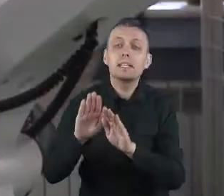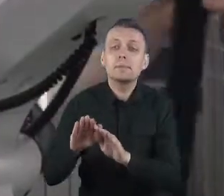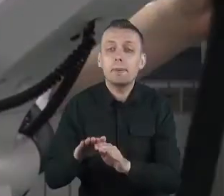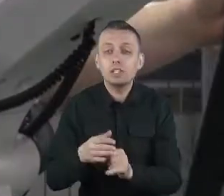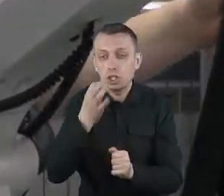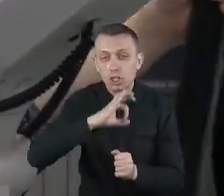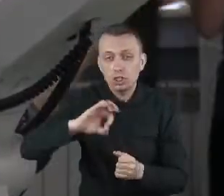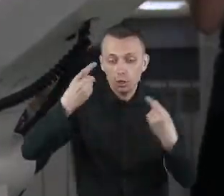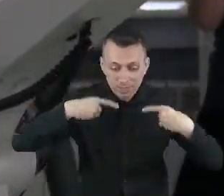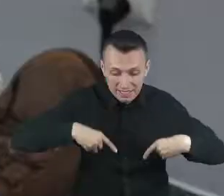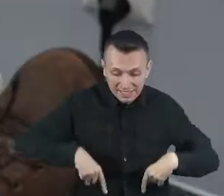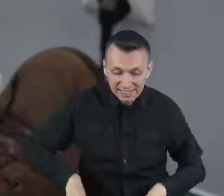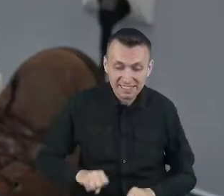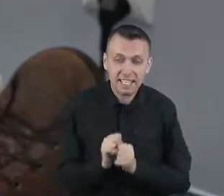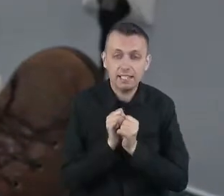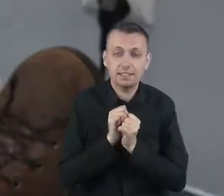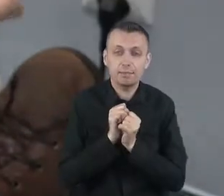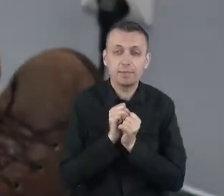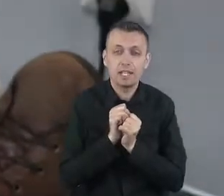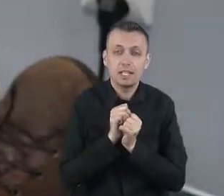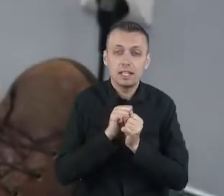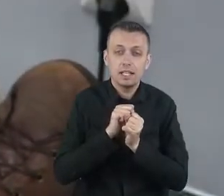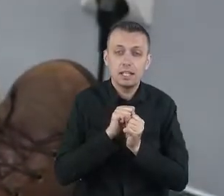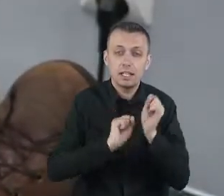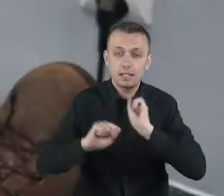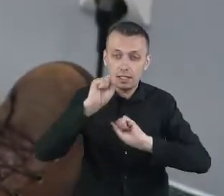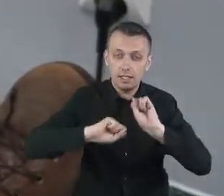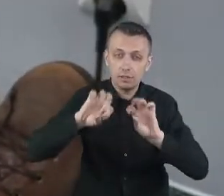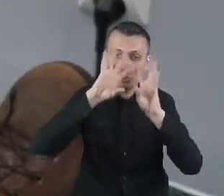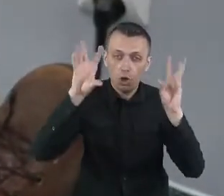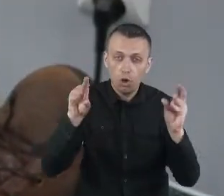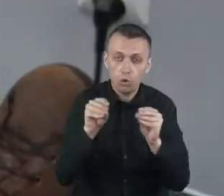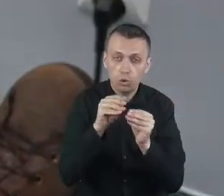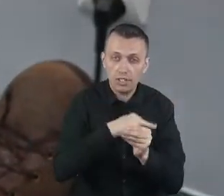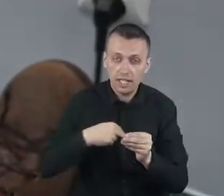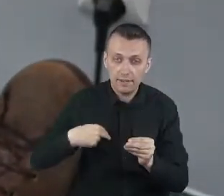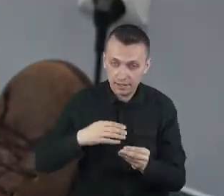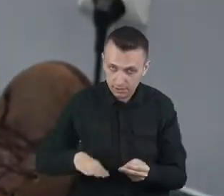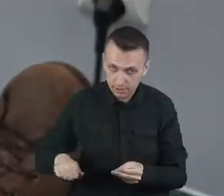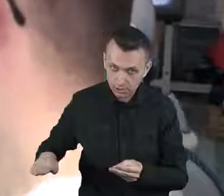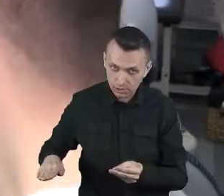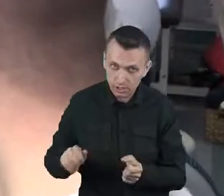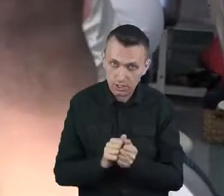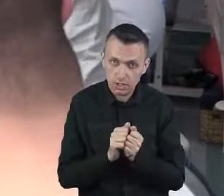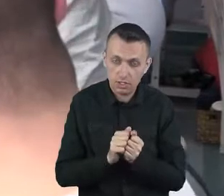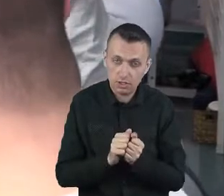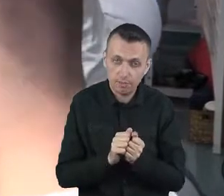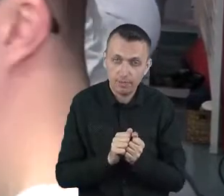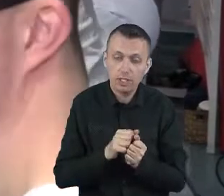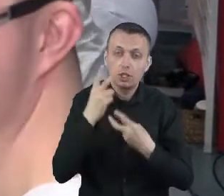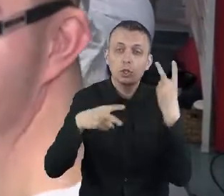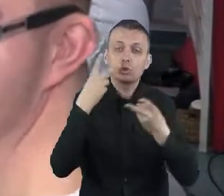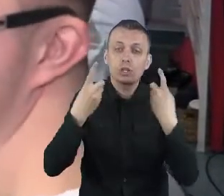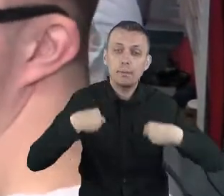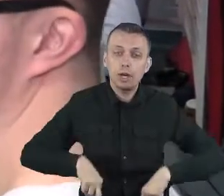naszych podopiecznych, jak również utrzymanie ich sprawności ogólnej. Organizatorzy akcji poszukują sponsorów i darczyńców, którzy